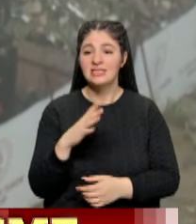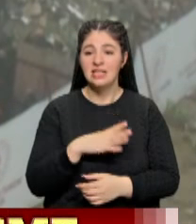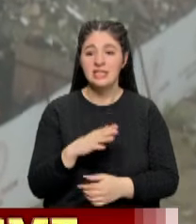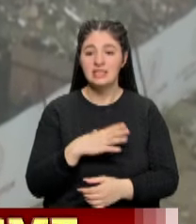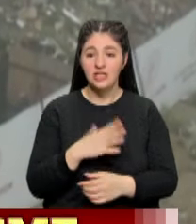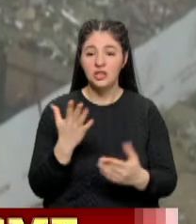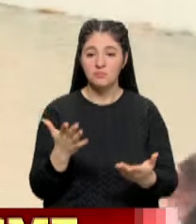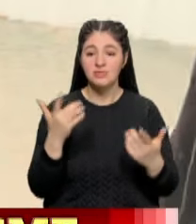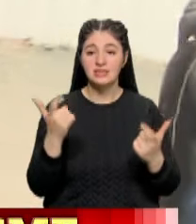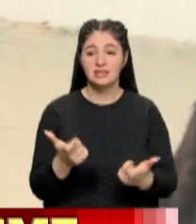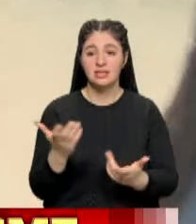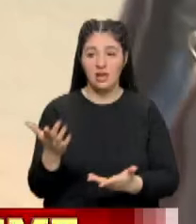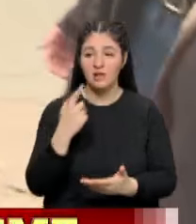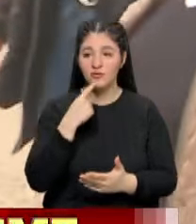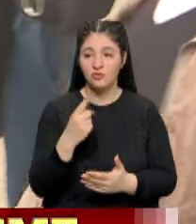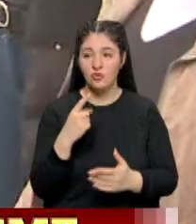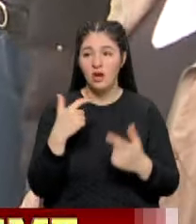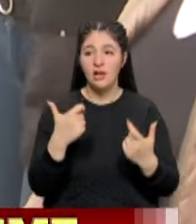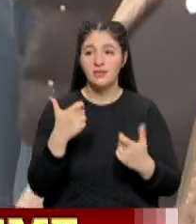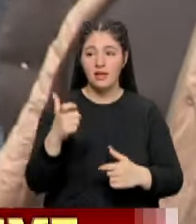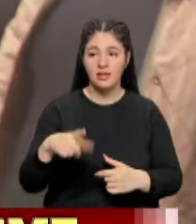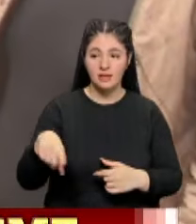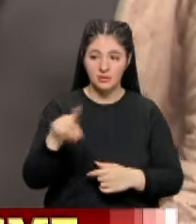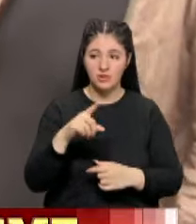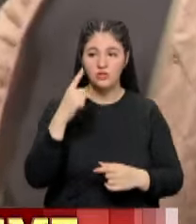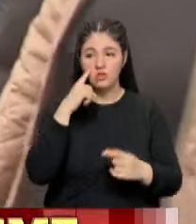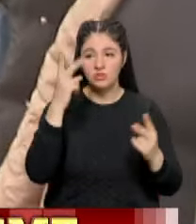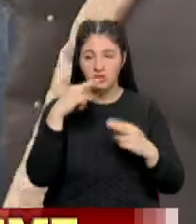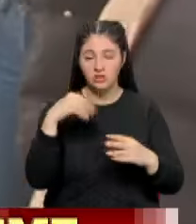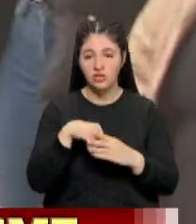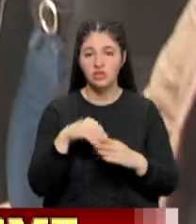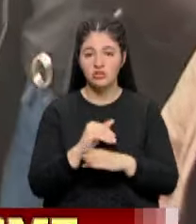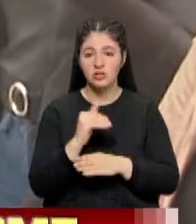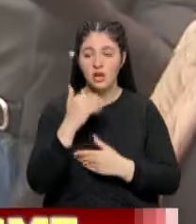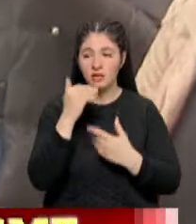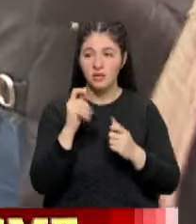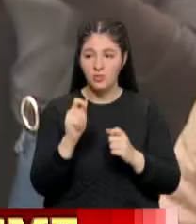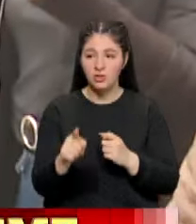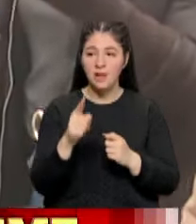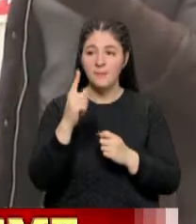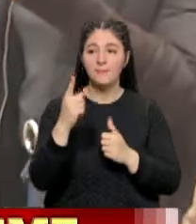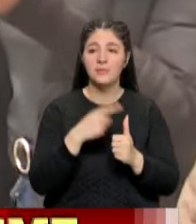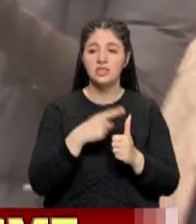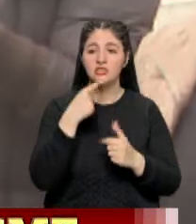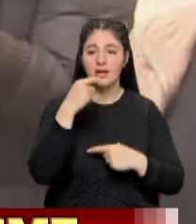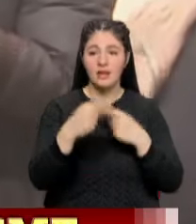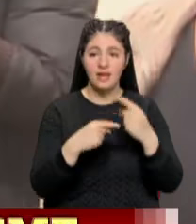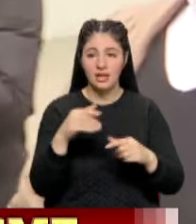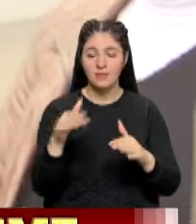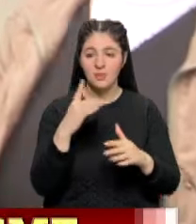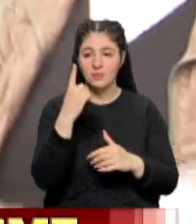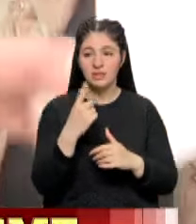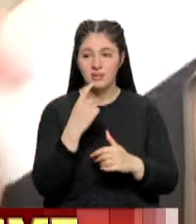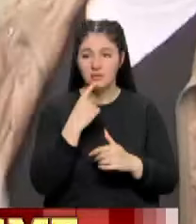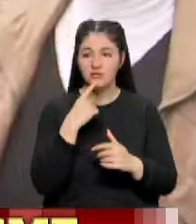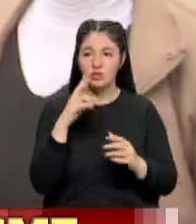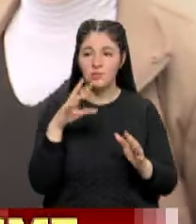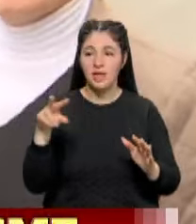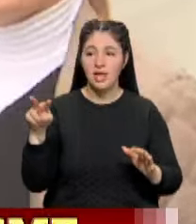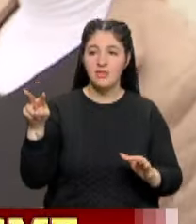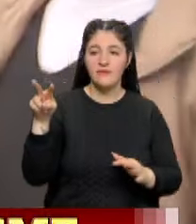istediğimiz yerdir diyor Hataylılar. Gözyaşları içinde yaşadıklarını anlatıyorlar. Birinci yılda, depremin birinci yılında şöyle